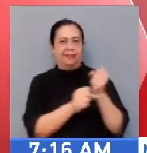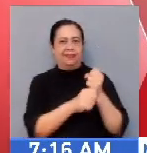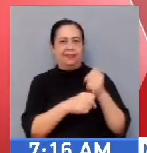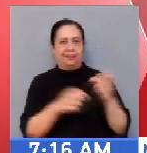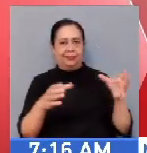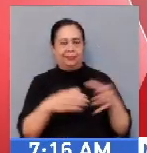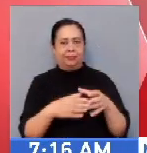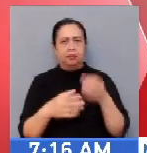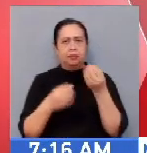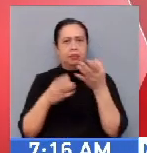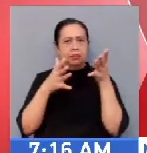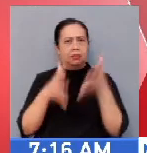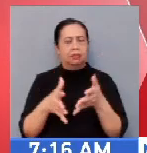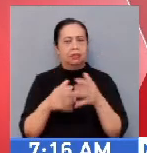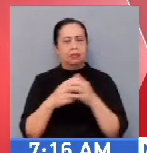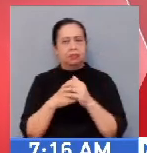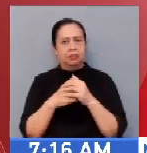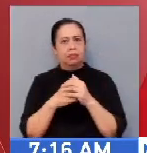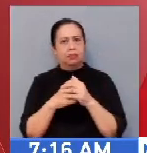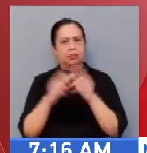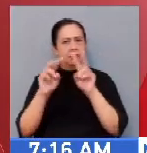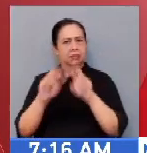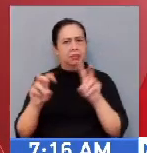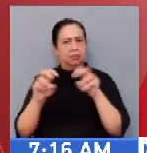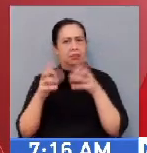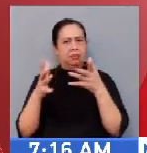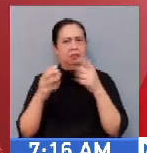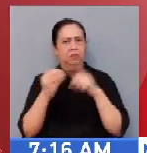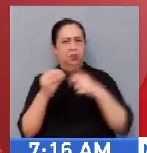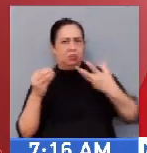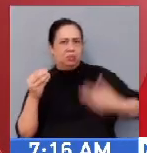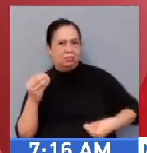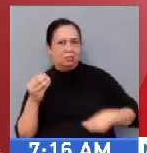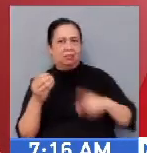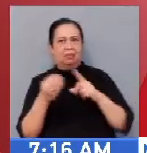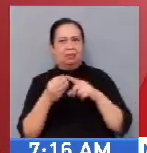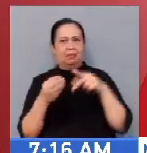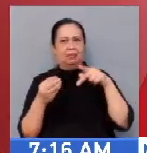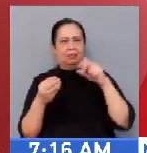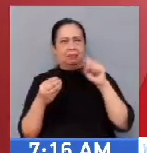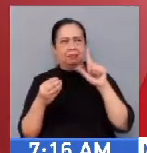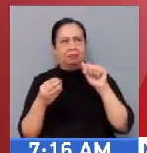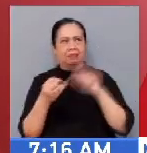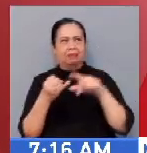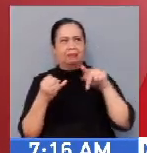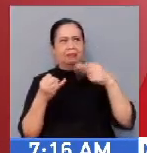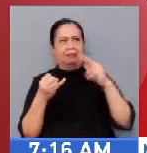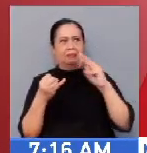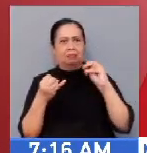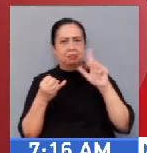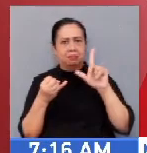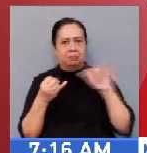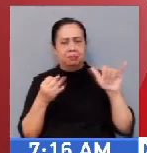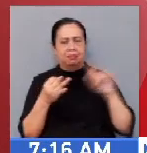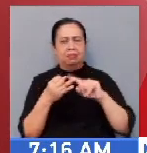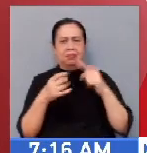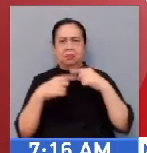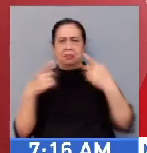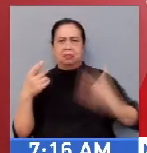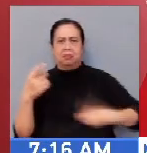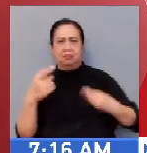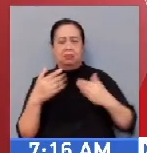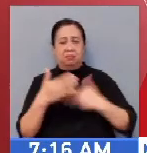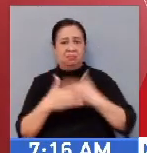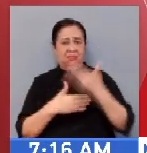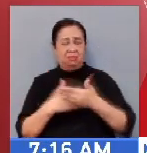na imbestigasyon ng katiwalian, no? Pastillas, Parmali. Sa pagpasok nitong bagong Senado, ano